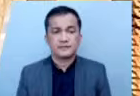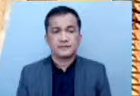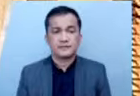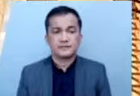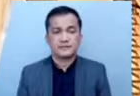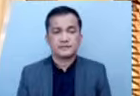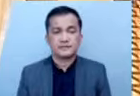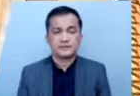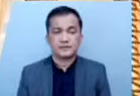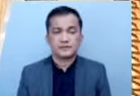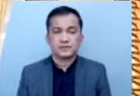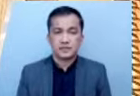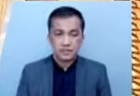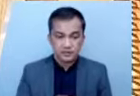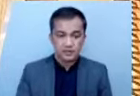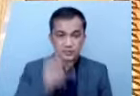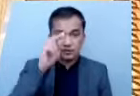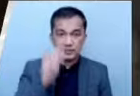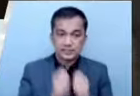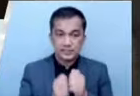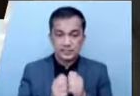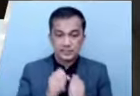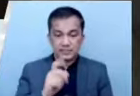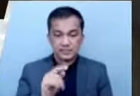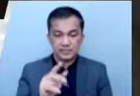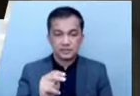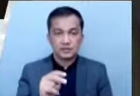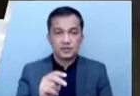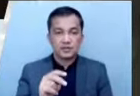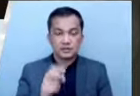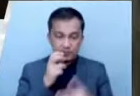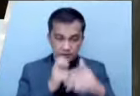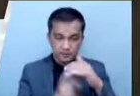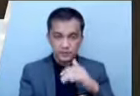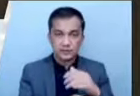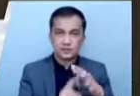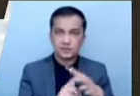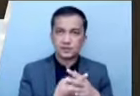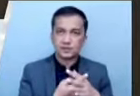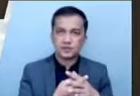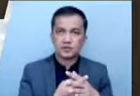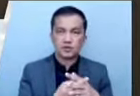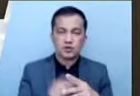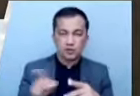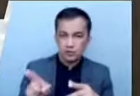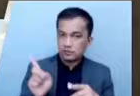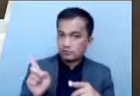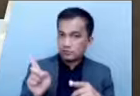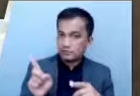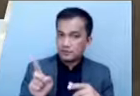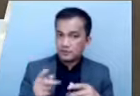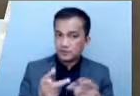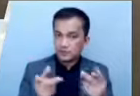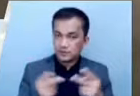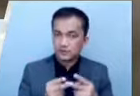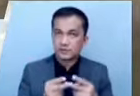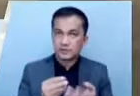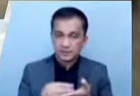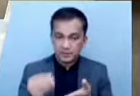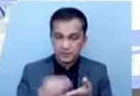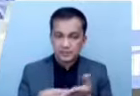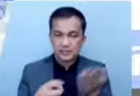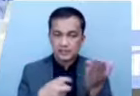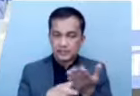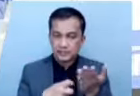Sa North EDSA Station ng Metro Manila Subway, nasimulan na ang magiging concourse na magiging pwesto ng mga bilihan ng ticket o ng mga